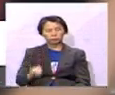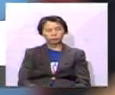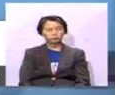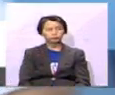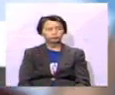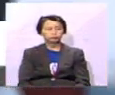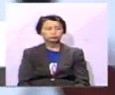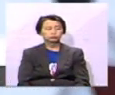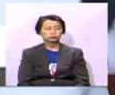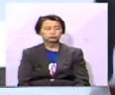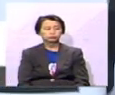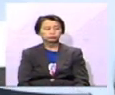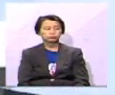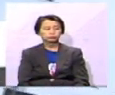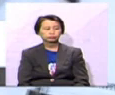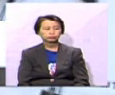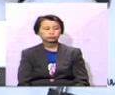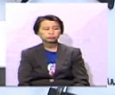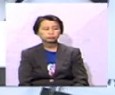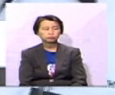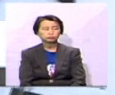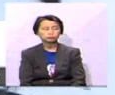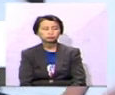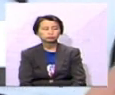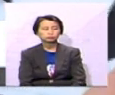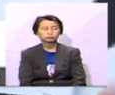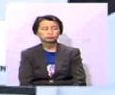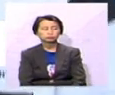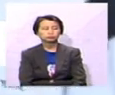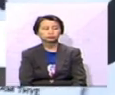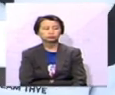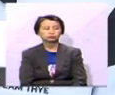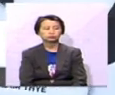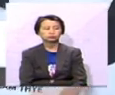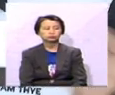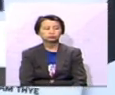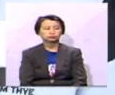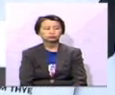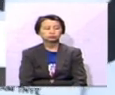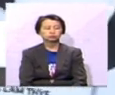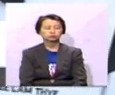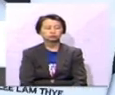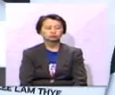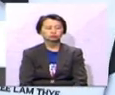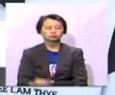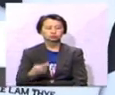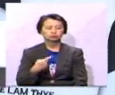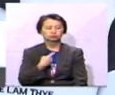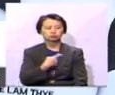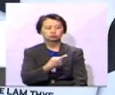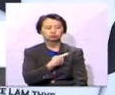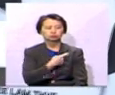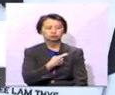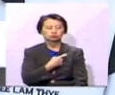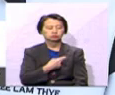Bagi pihak MCPF memang kami mengadukan pengumuman yang dibuat oleh